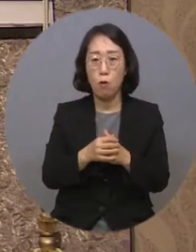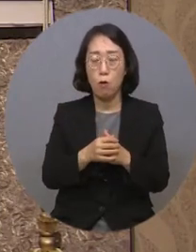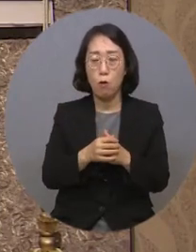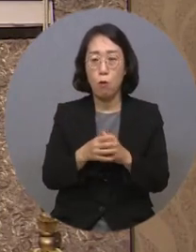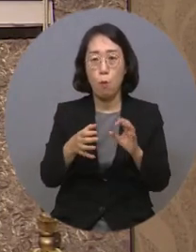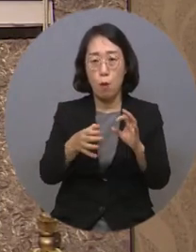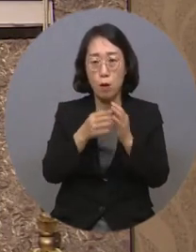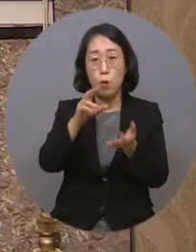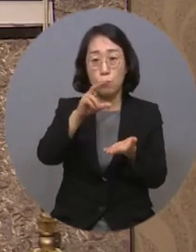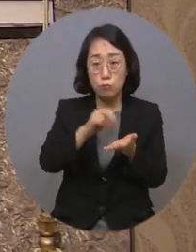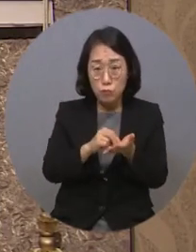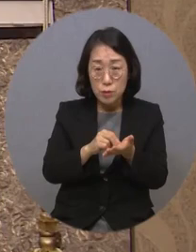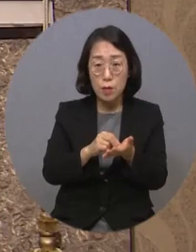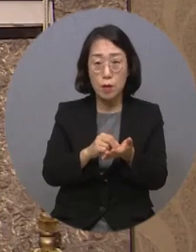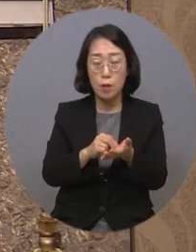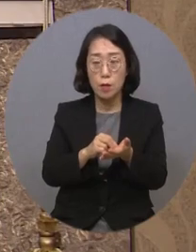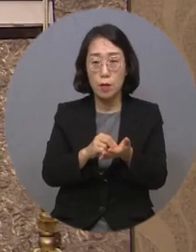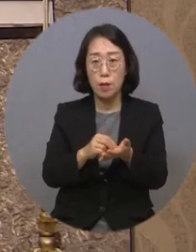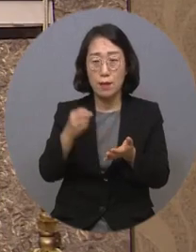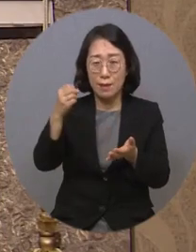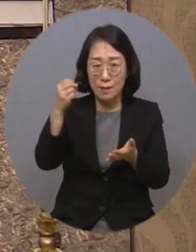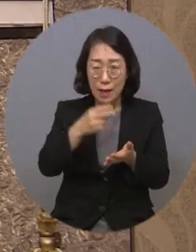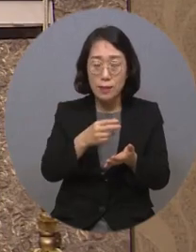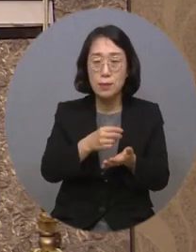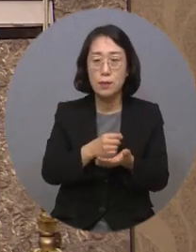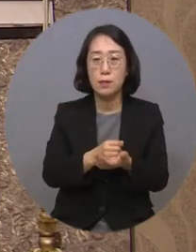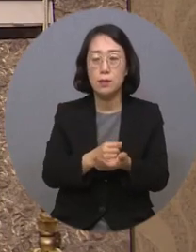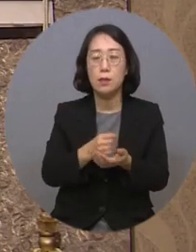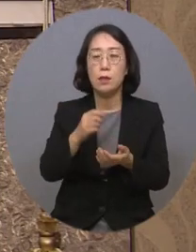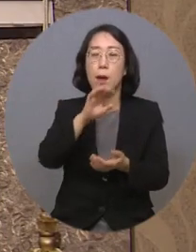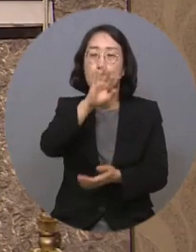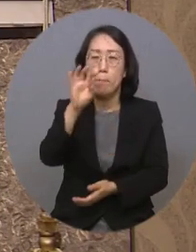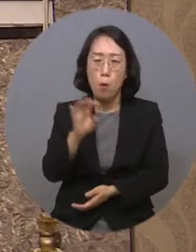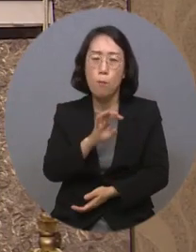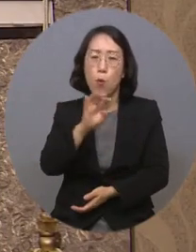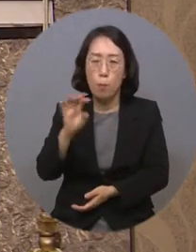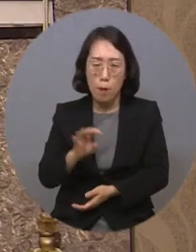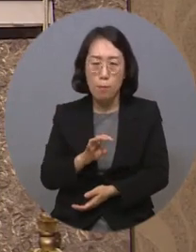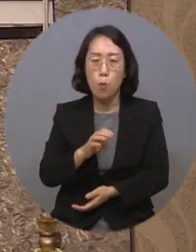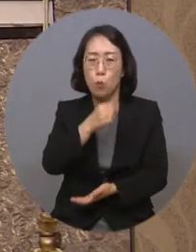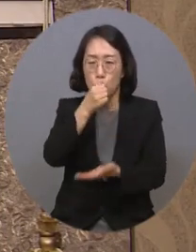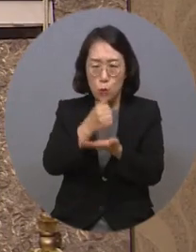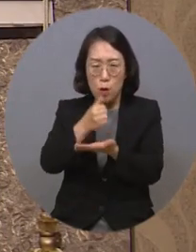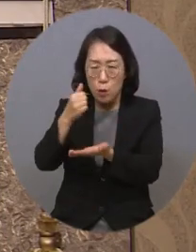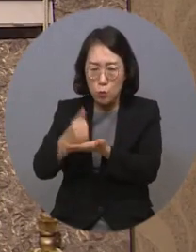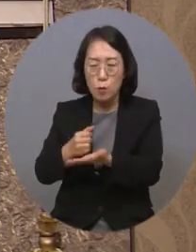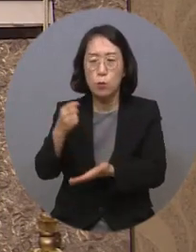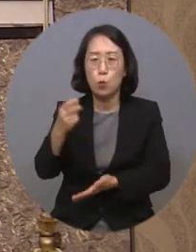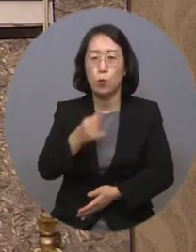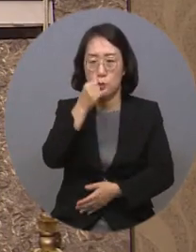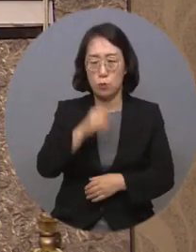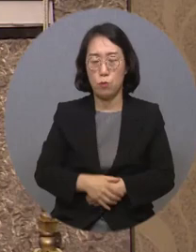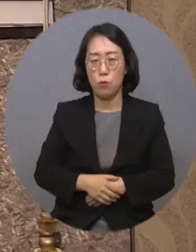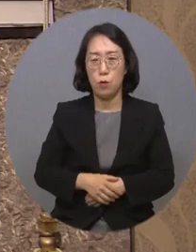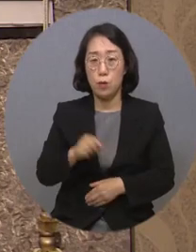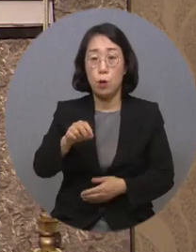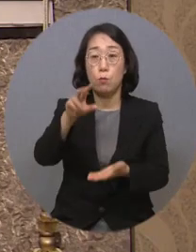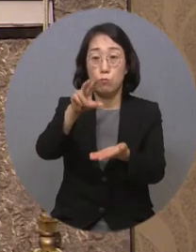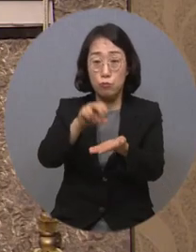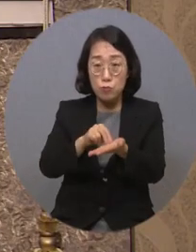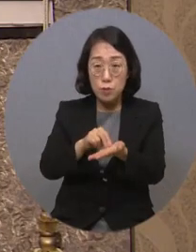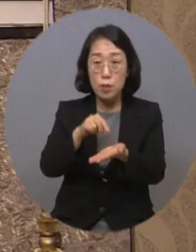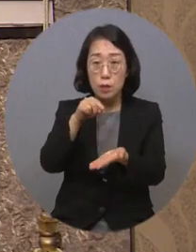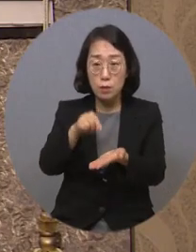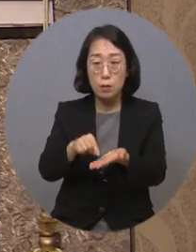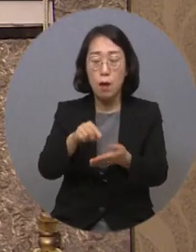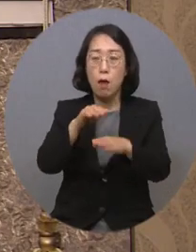성폭력 문제를 일으킨 가해자가 다시 재범, 3범 뭐 이런 식으로 연결이 되더라고요. 예. 그래서 야 이런 문제들은 좀